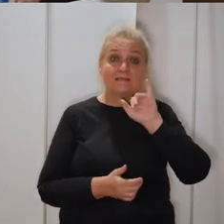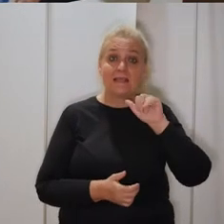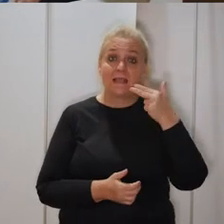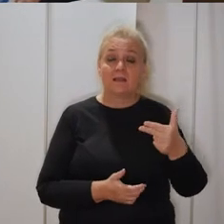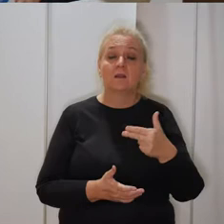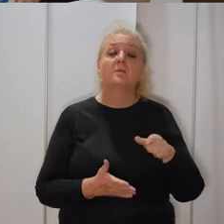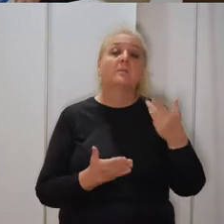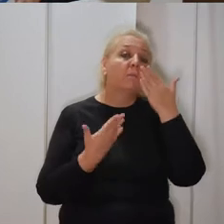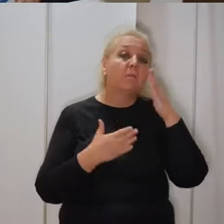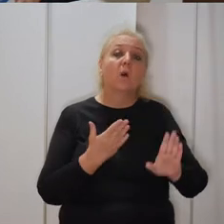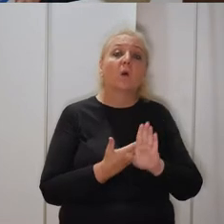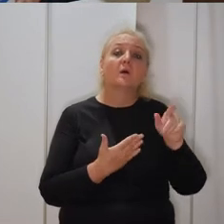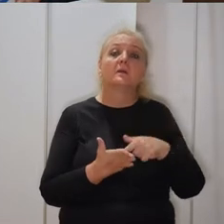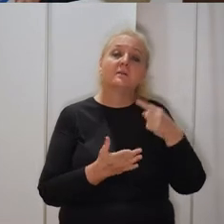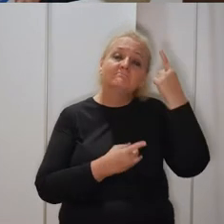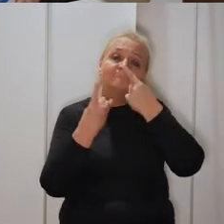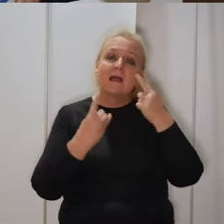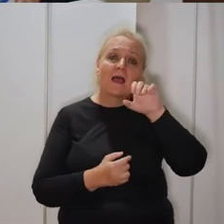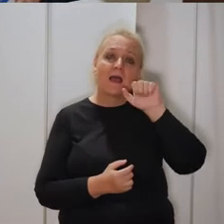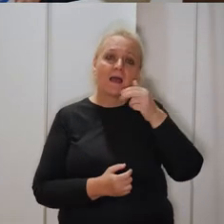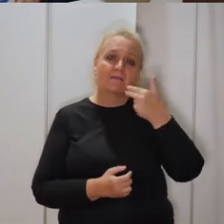które prezentowały myśl anarchistyczną.